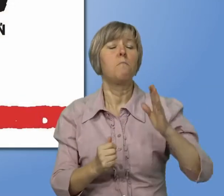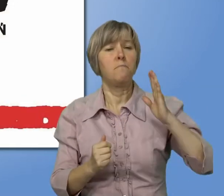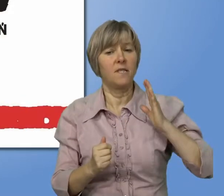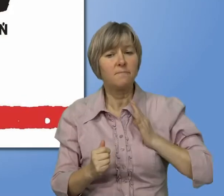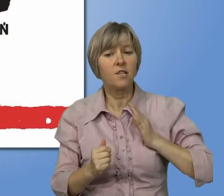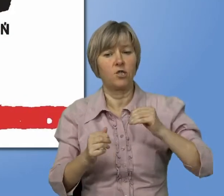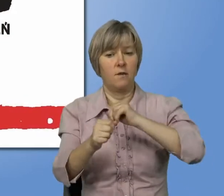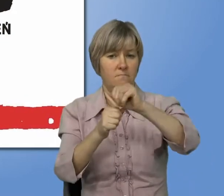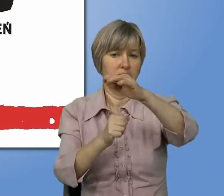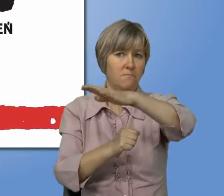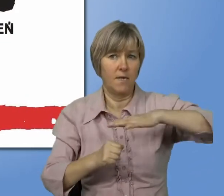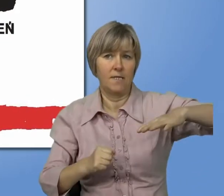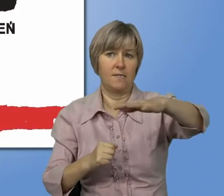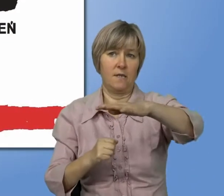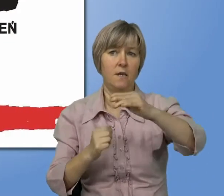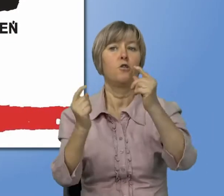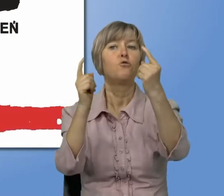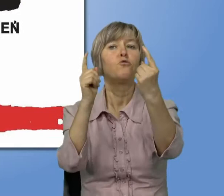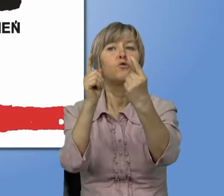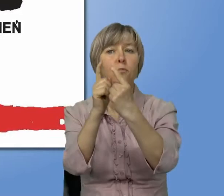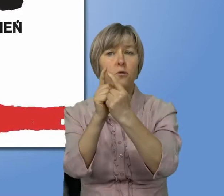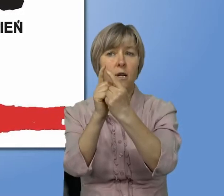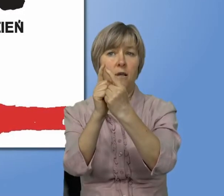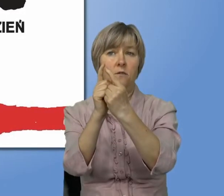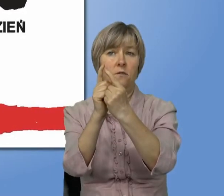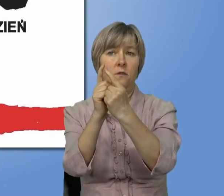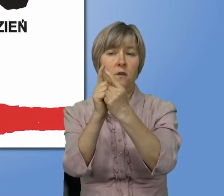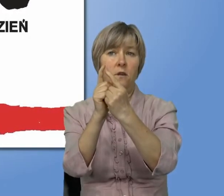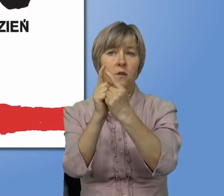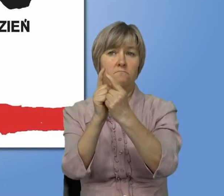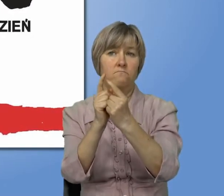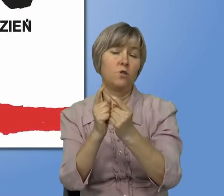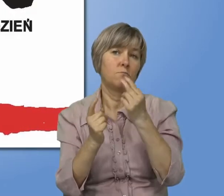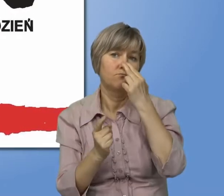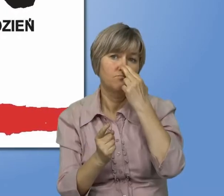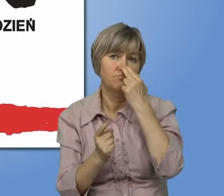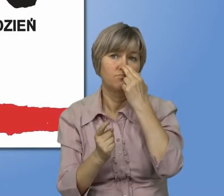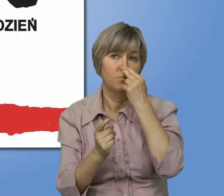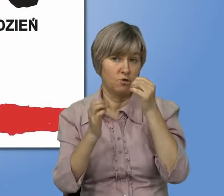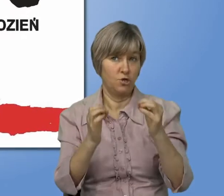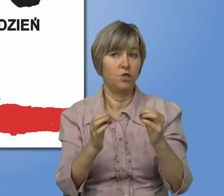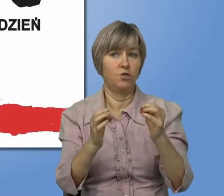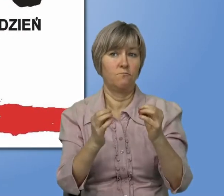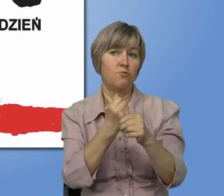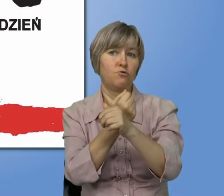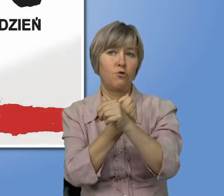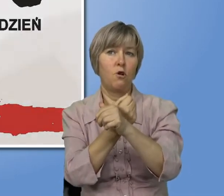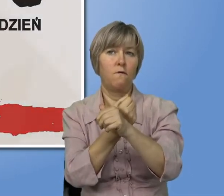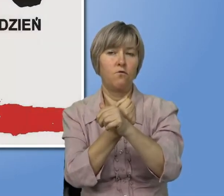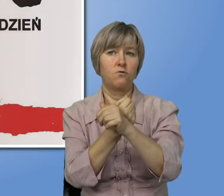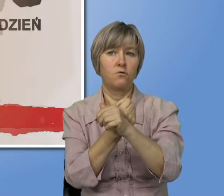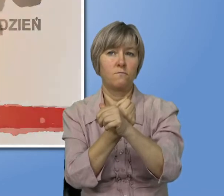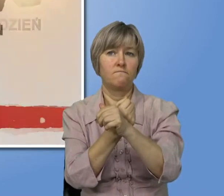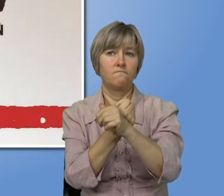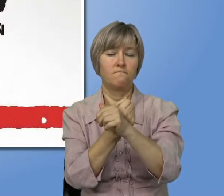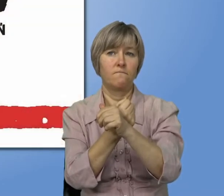spotkań. Udowodniliśmy też w sierpniu, że potrafimy organizować duże wydarzenia stosunkowo masowe, 12 tysięcy